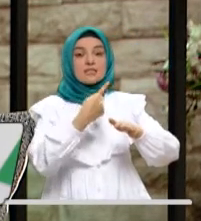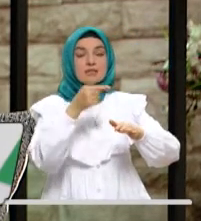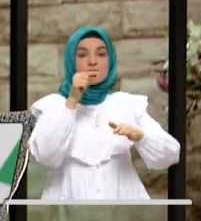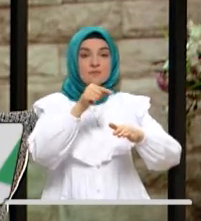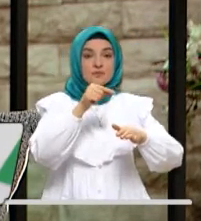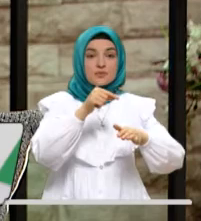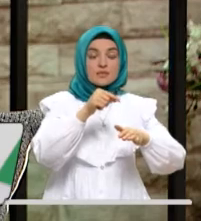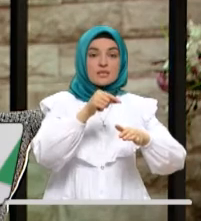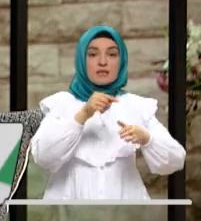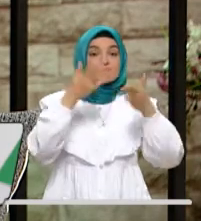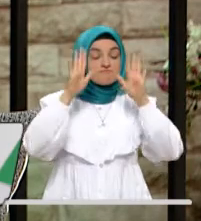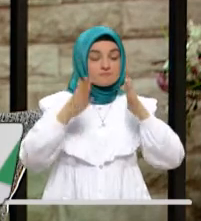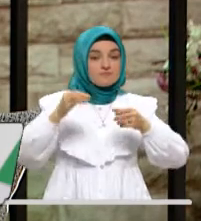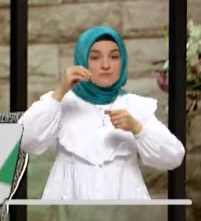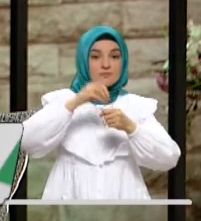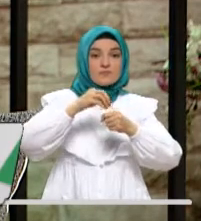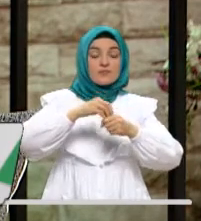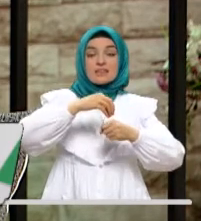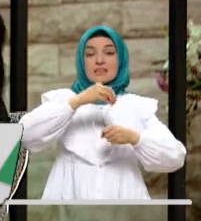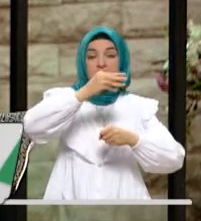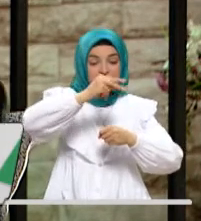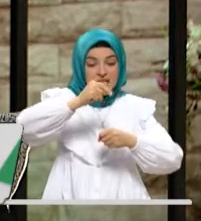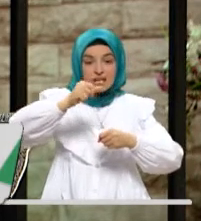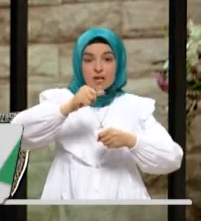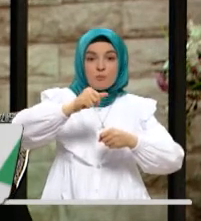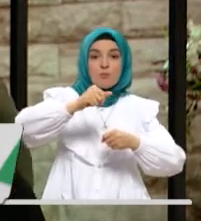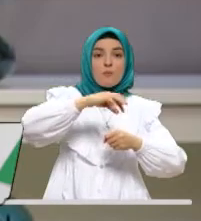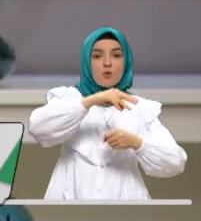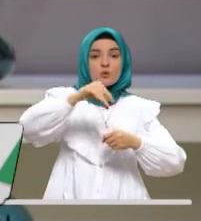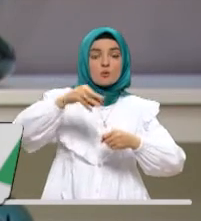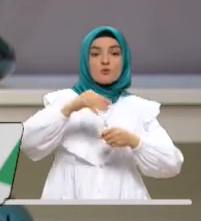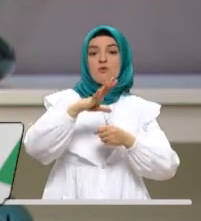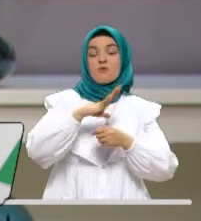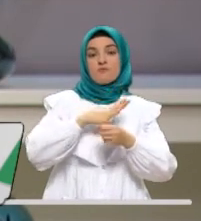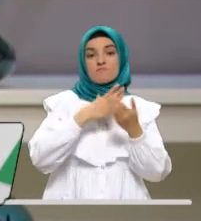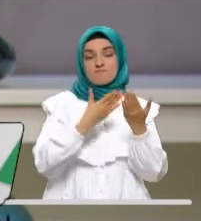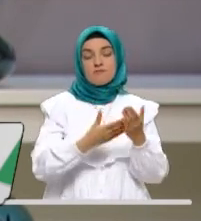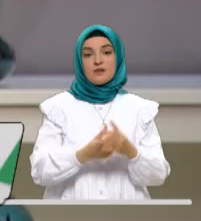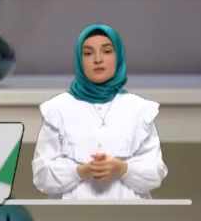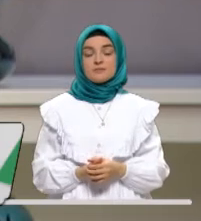limon tuzu var zaten. O formüllerde de kullanılıyor. Ciddi oranda limon tuzu orada da kullanılıyor.